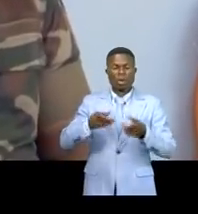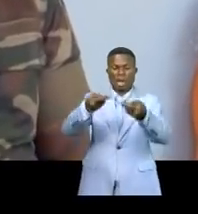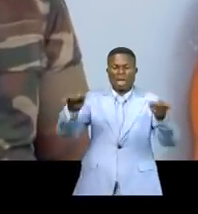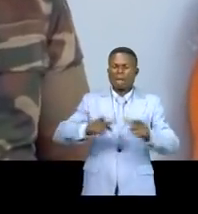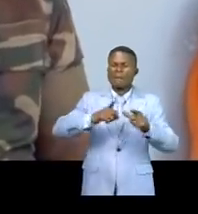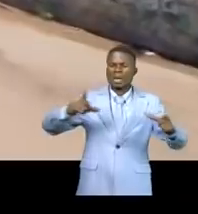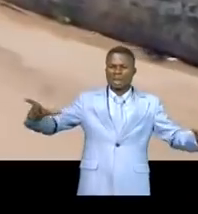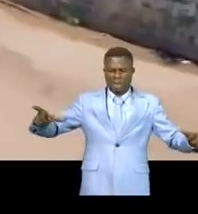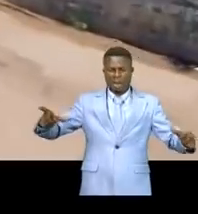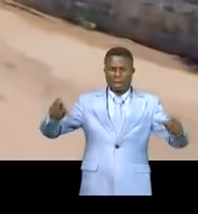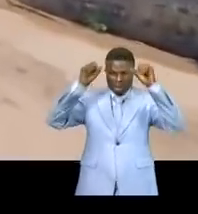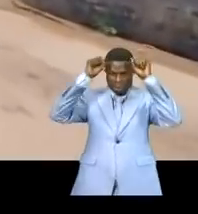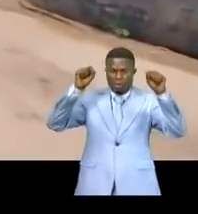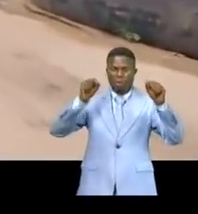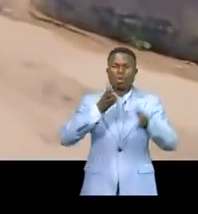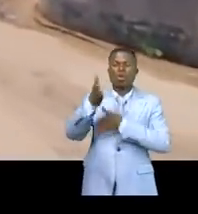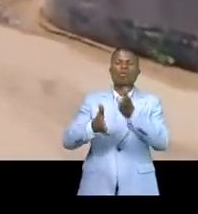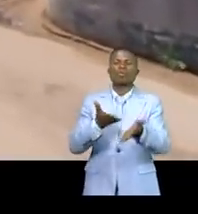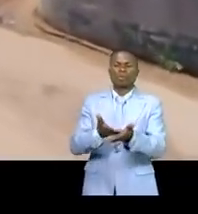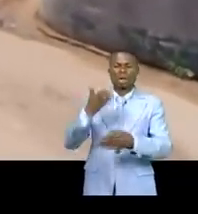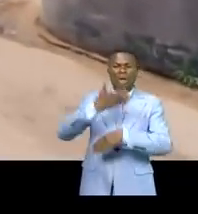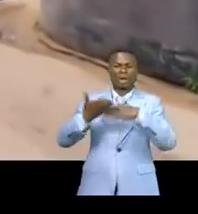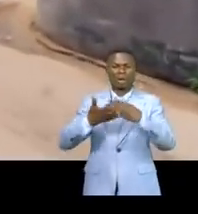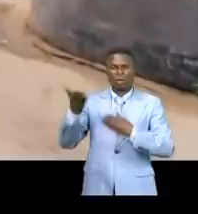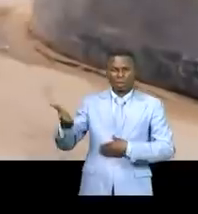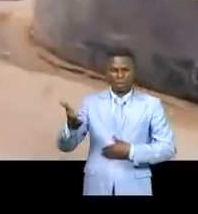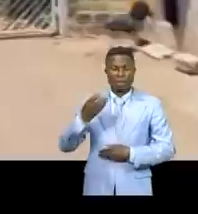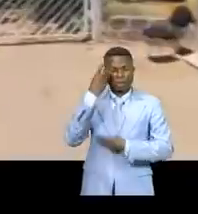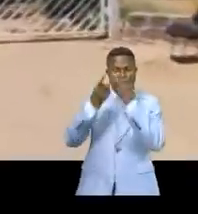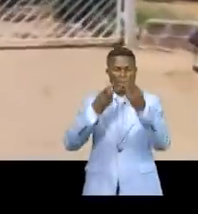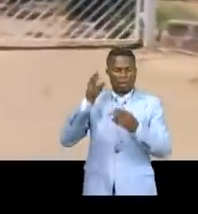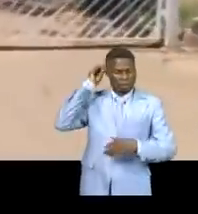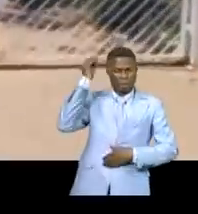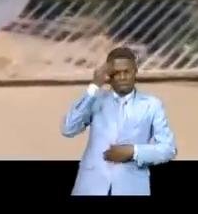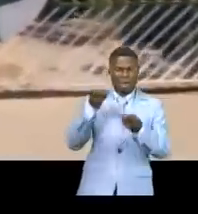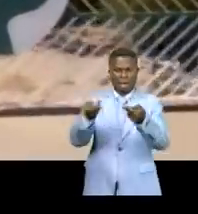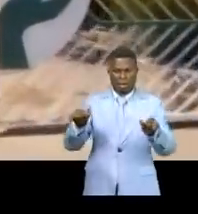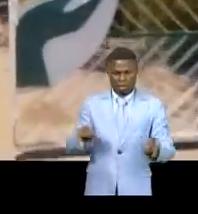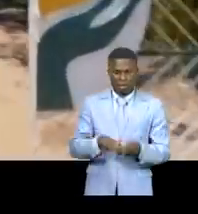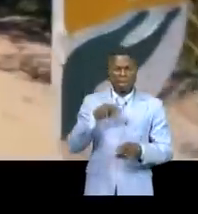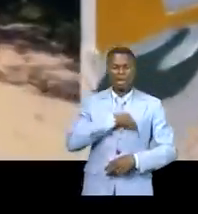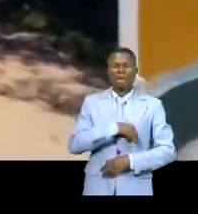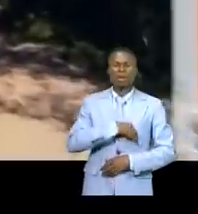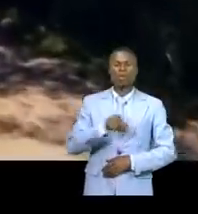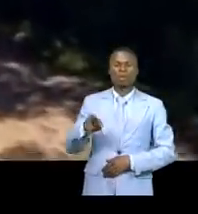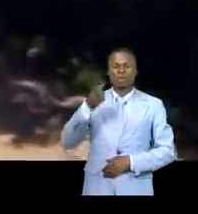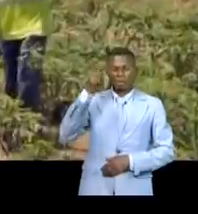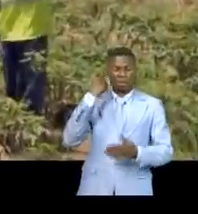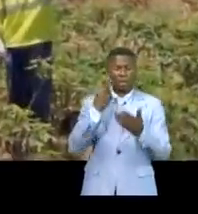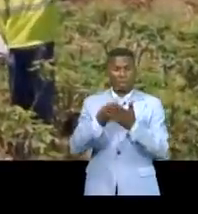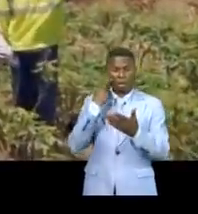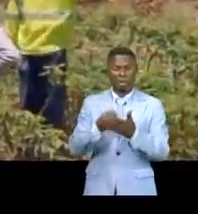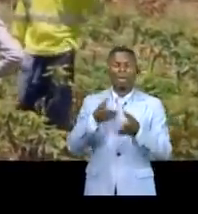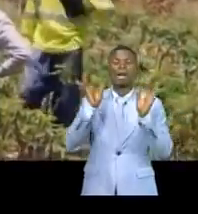parc présidentiel ont été spoliés. D'où cette visite des reconnaissances des terrains par la mission. Le premier constat